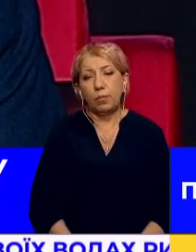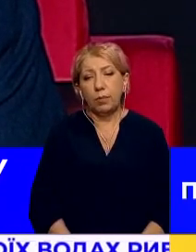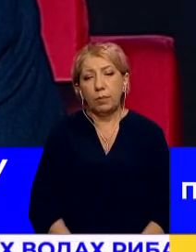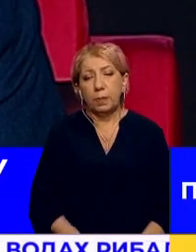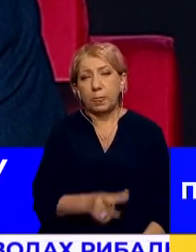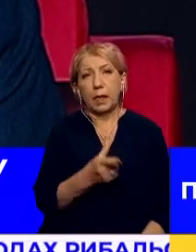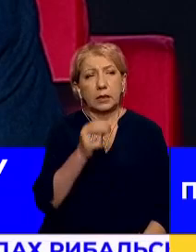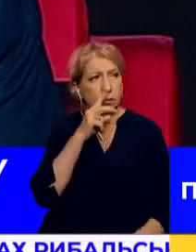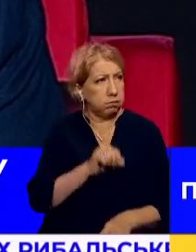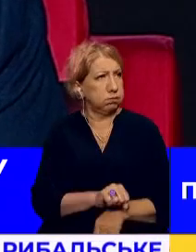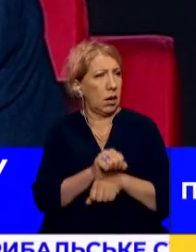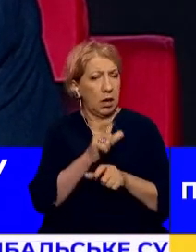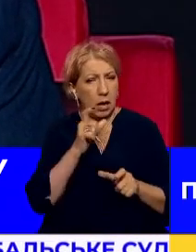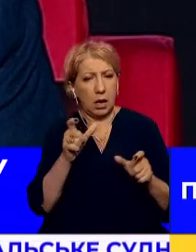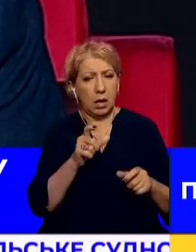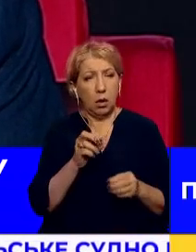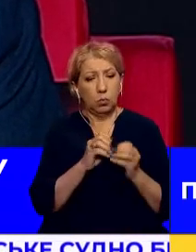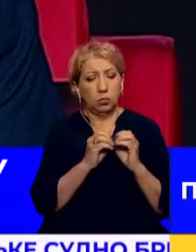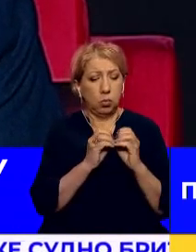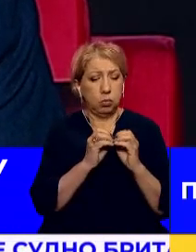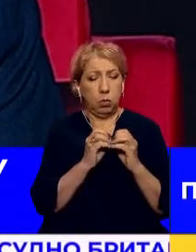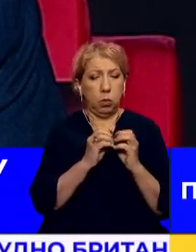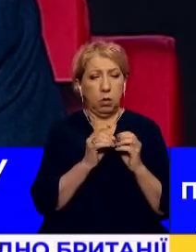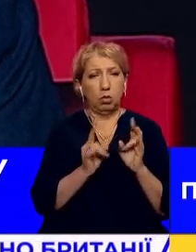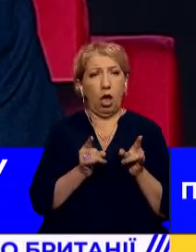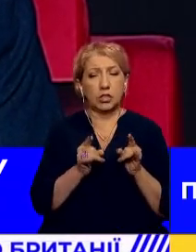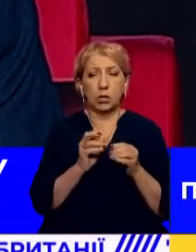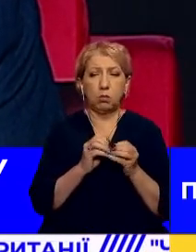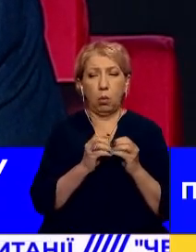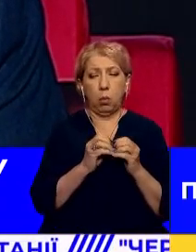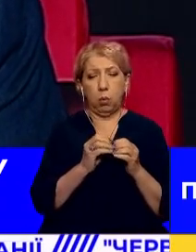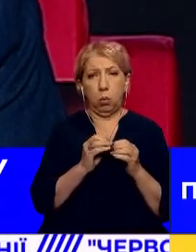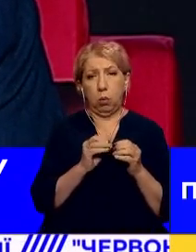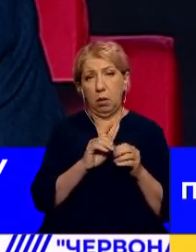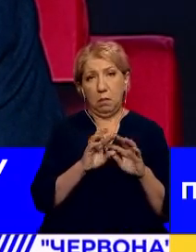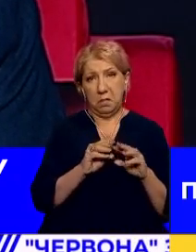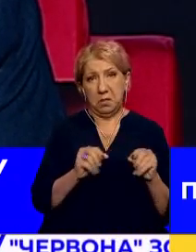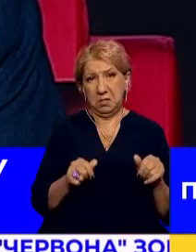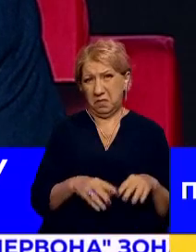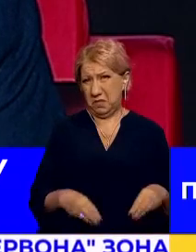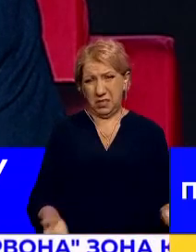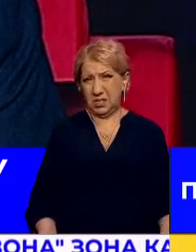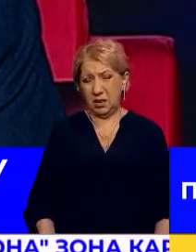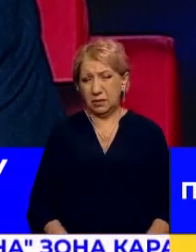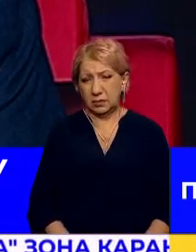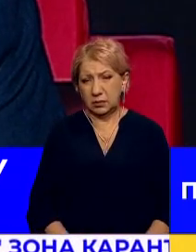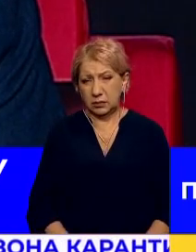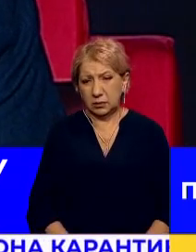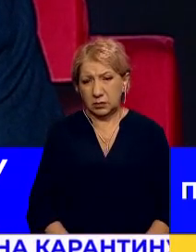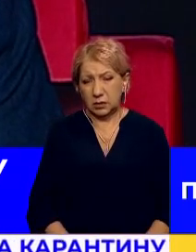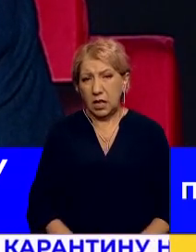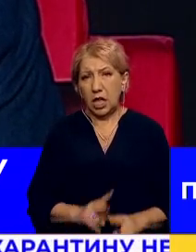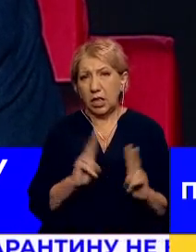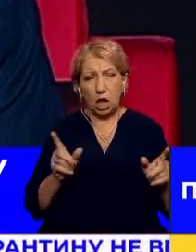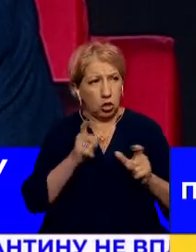ви бачите... Вони там щось бур-бур-бур, і таксисти щось там гур-гур-гур, і на цьому гур-гур все закінчується.